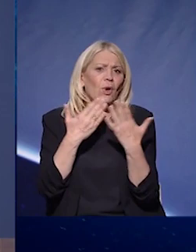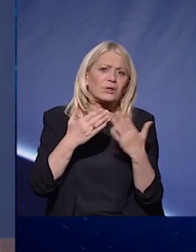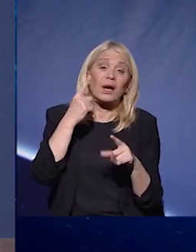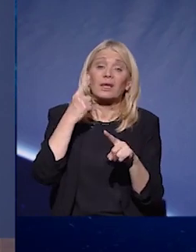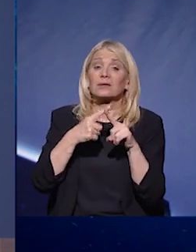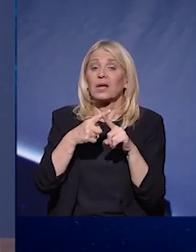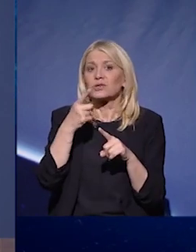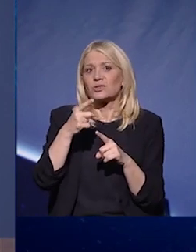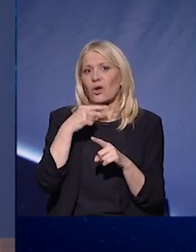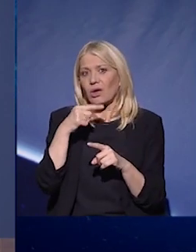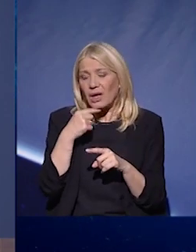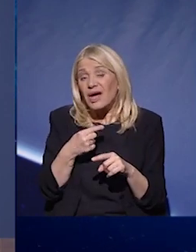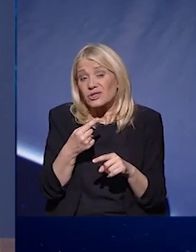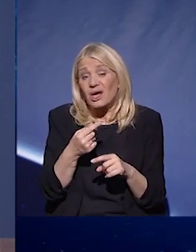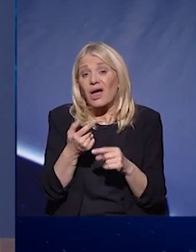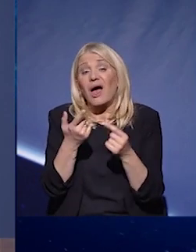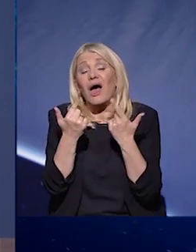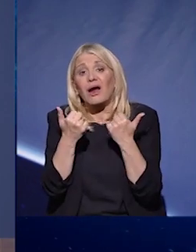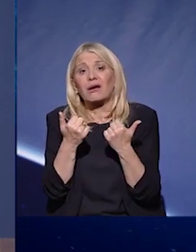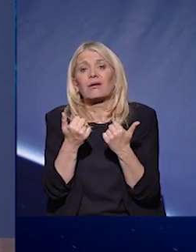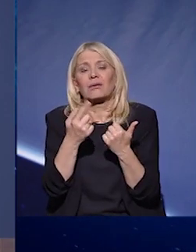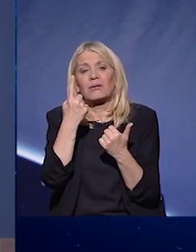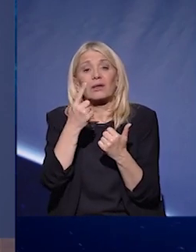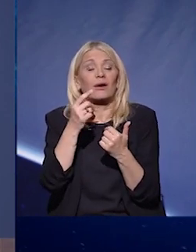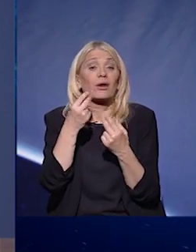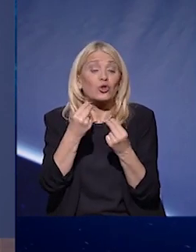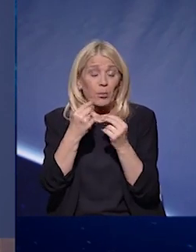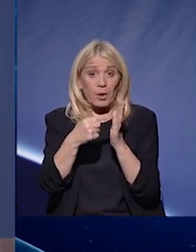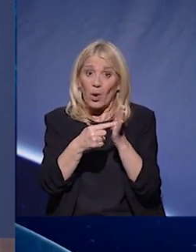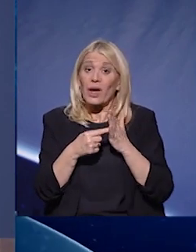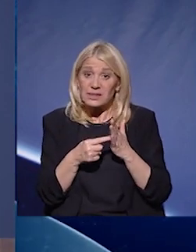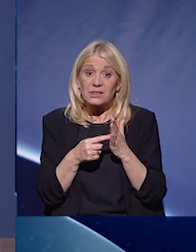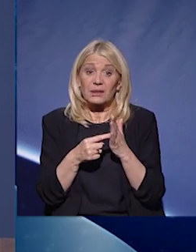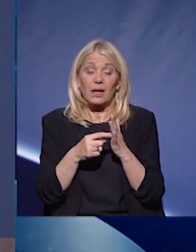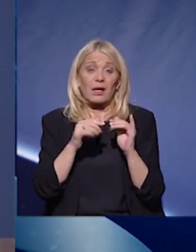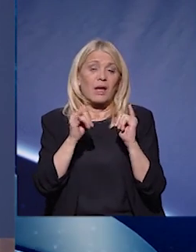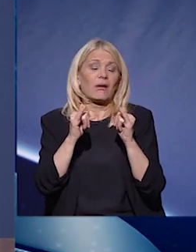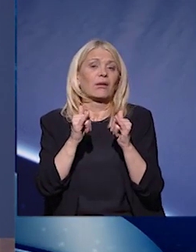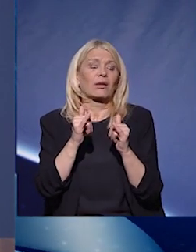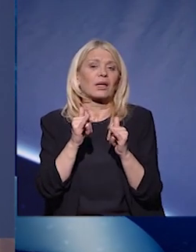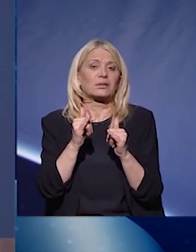tačno kvantitativno kažem, ali sigurno je jedan od dobrih pokazatelja jeste